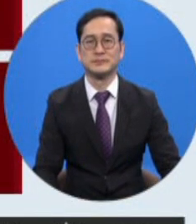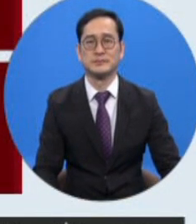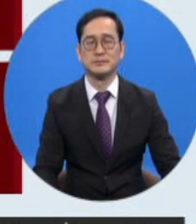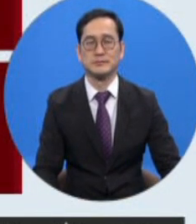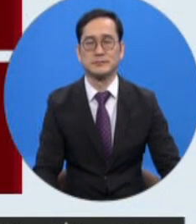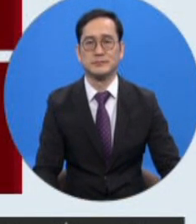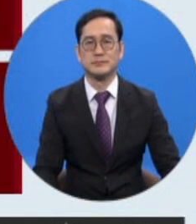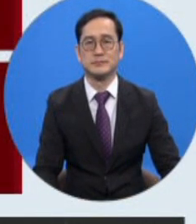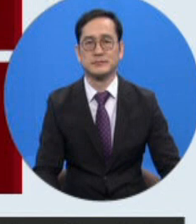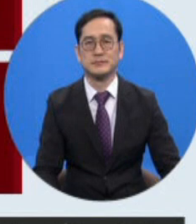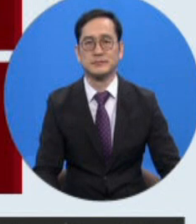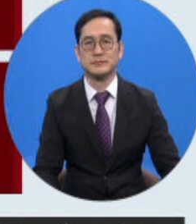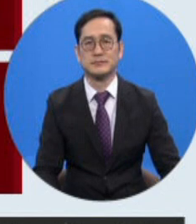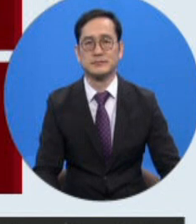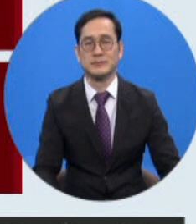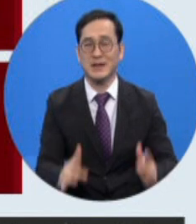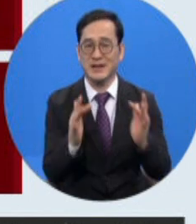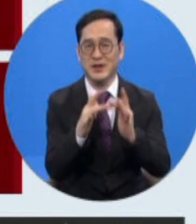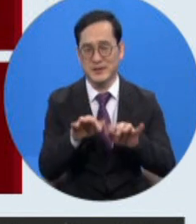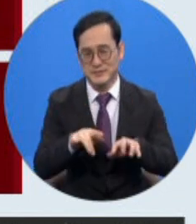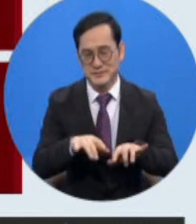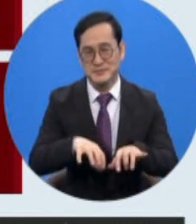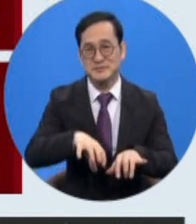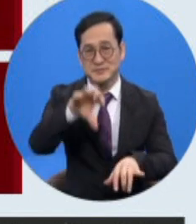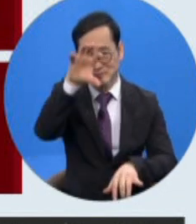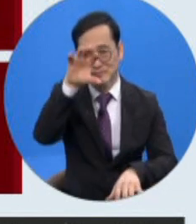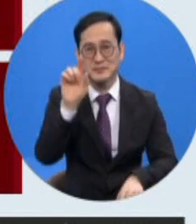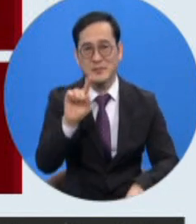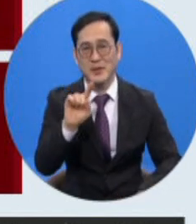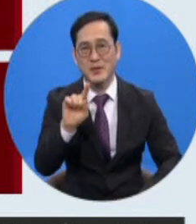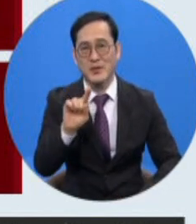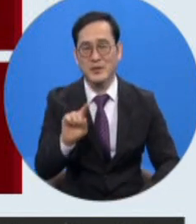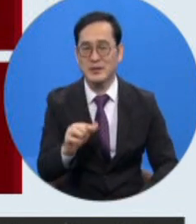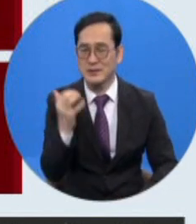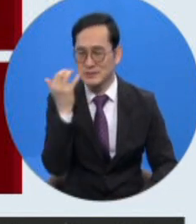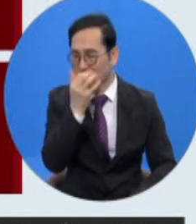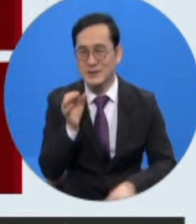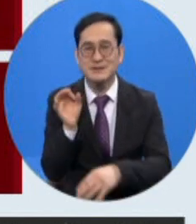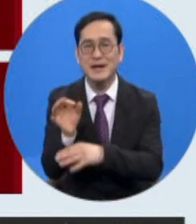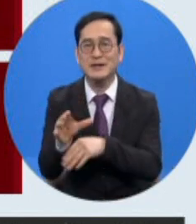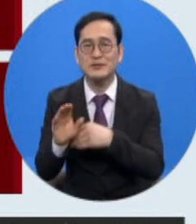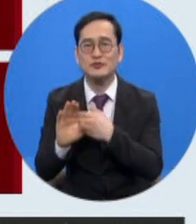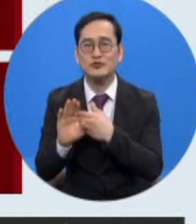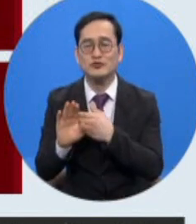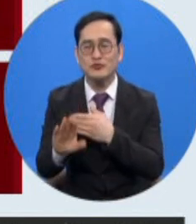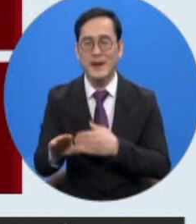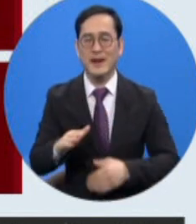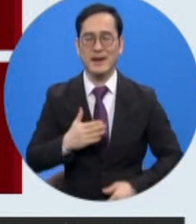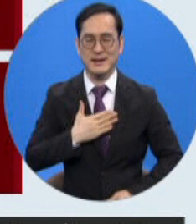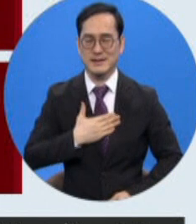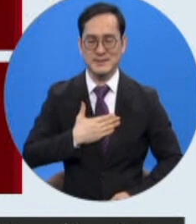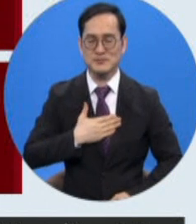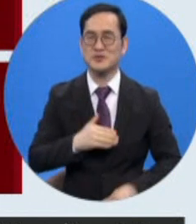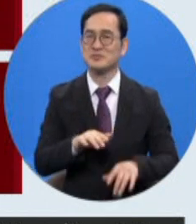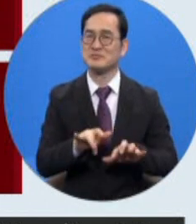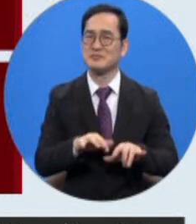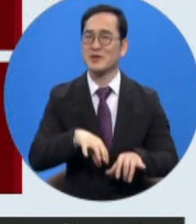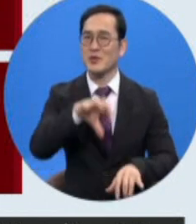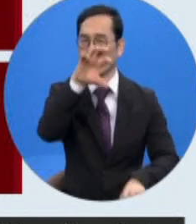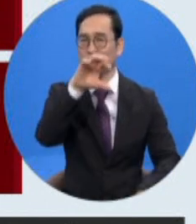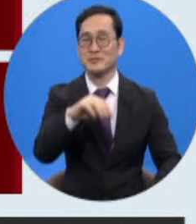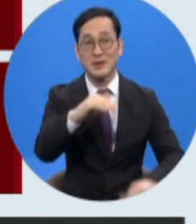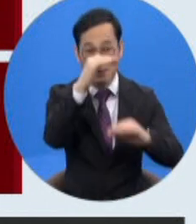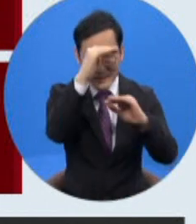후보의 장남이 온라인 커뮤니티에 성매매 후기 글, 추정 글을 게재합니다. 명백히 그